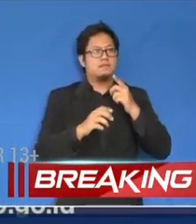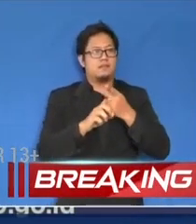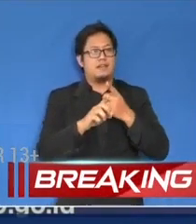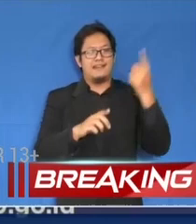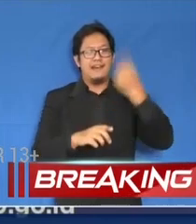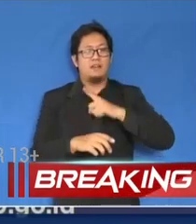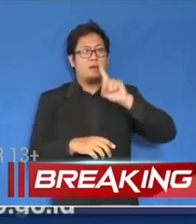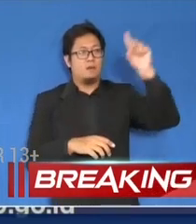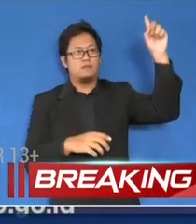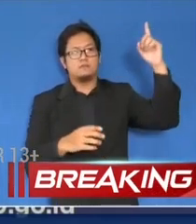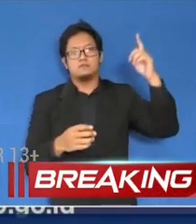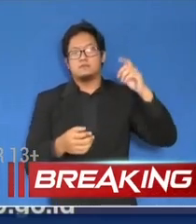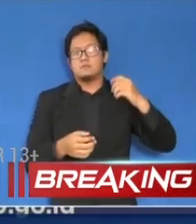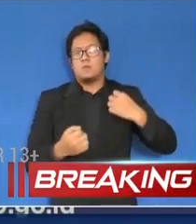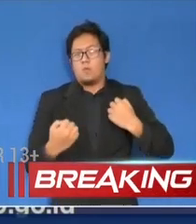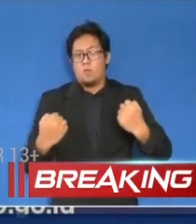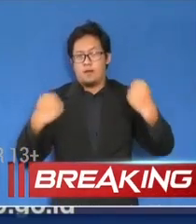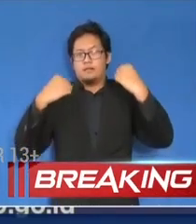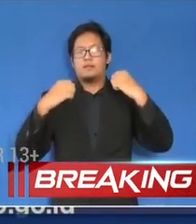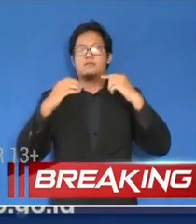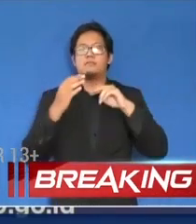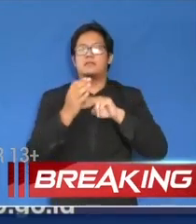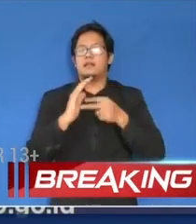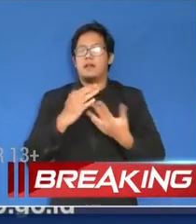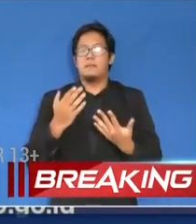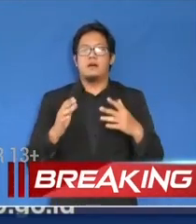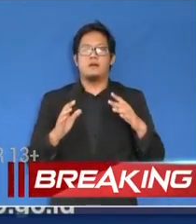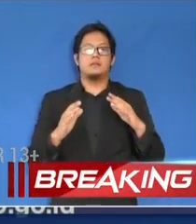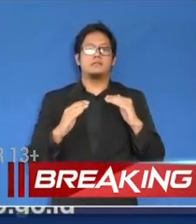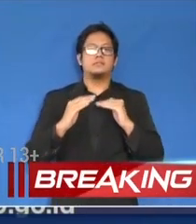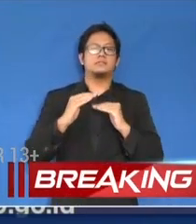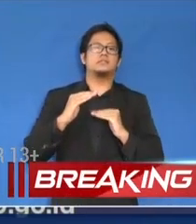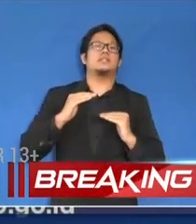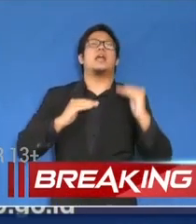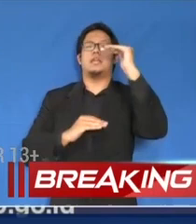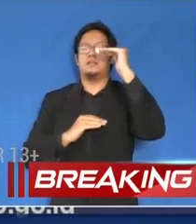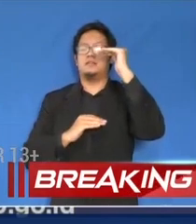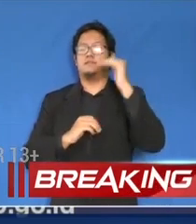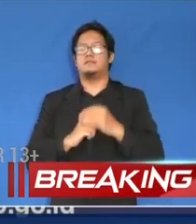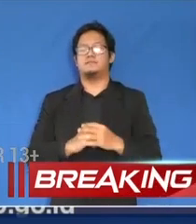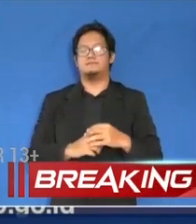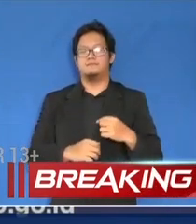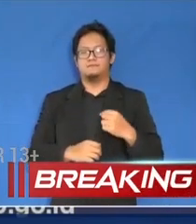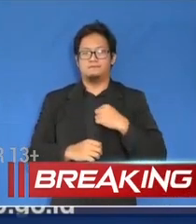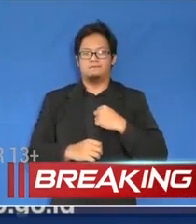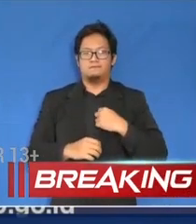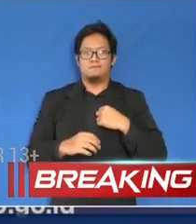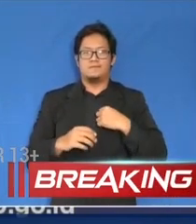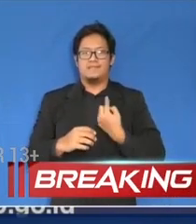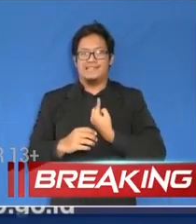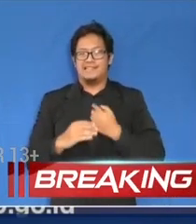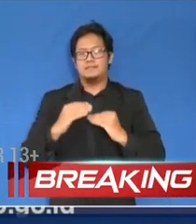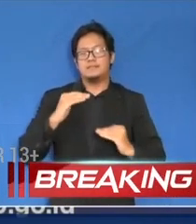semakin tinggi kelas yang kita daki. Tidak ada kenaikan kelas tanpa ada ujian. Mudah-mudahan ujian ini insya